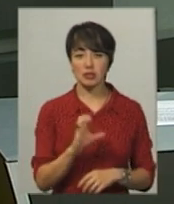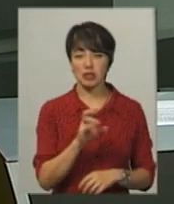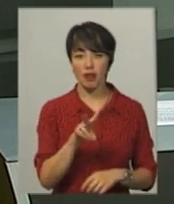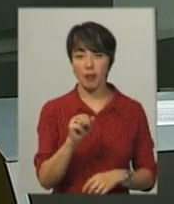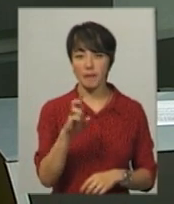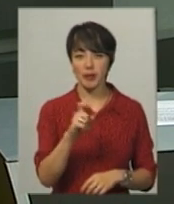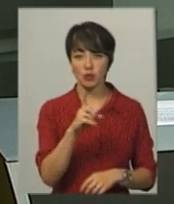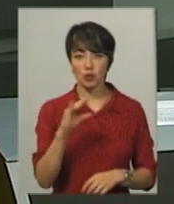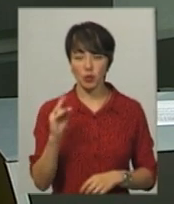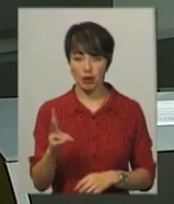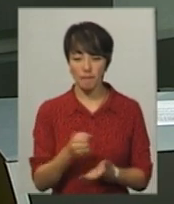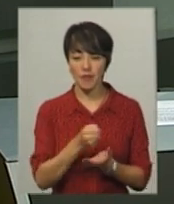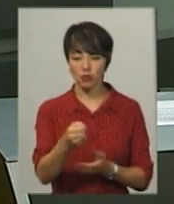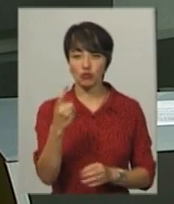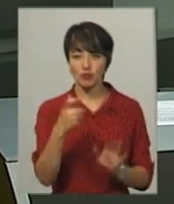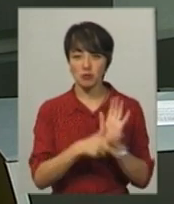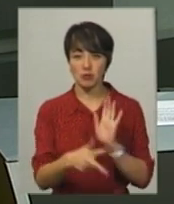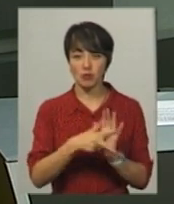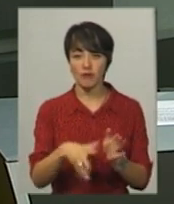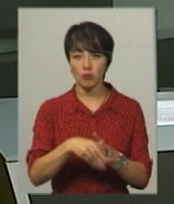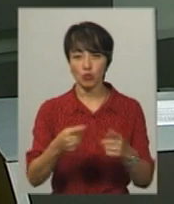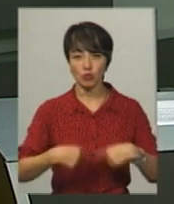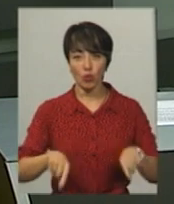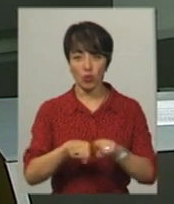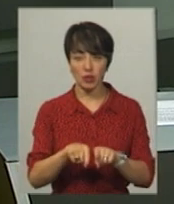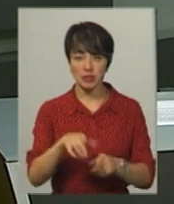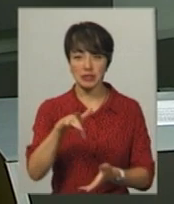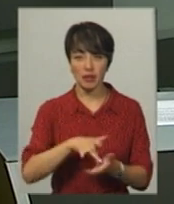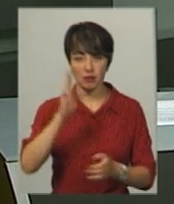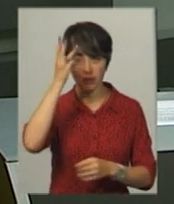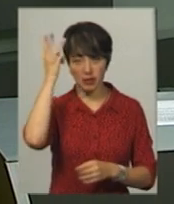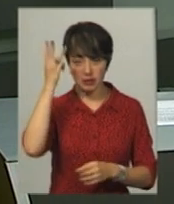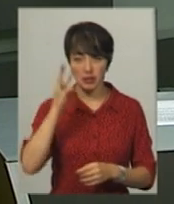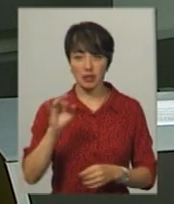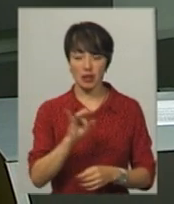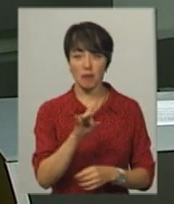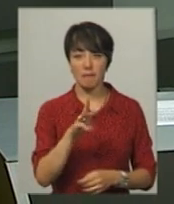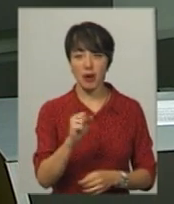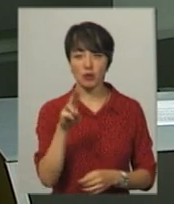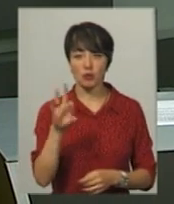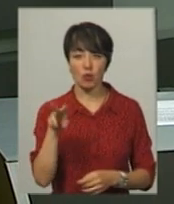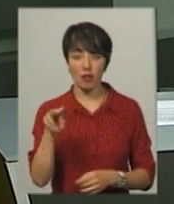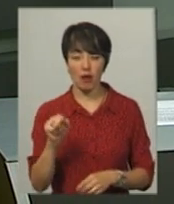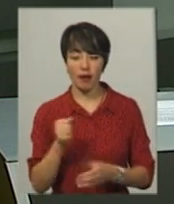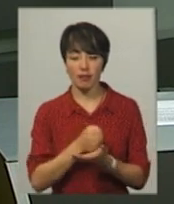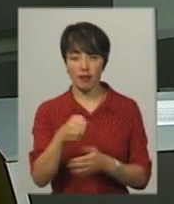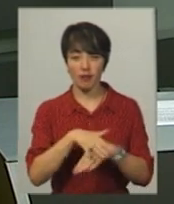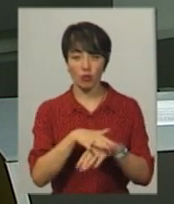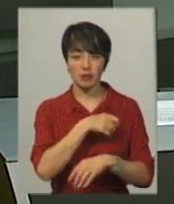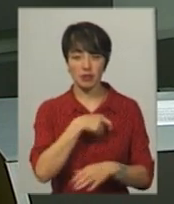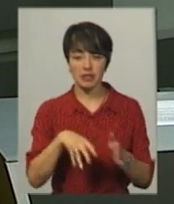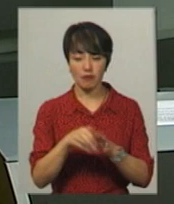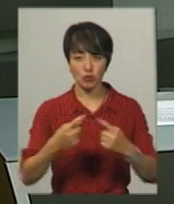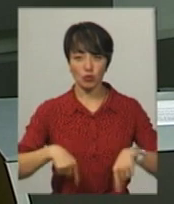Лабазюк, котрий балотується за 188-м виборчим округом із центром у Хмельницькому, та Роман Мацола, кандидат у народні депутати за